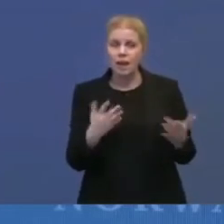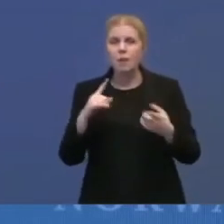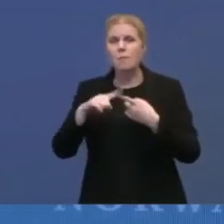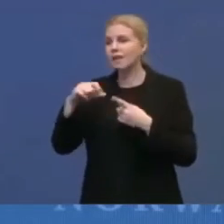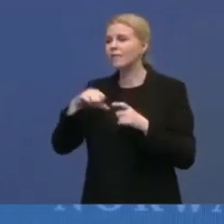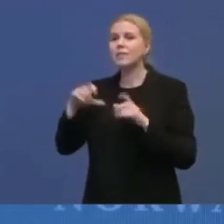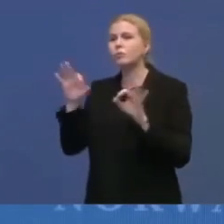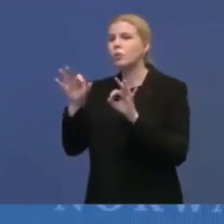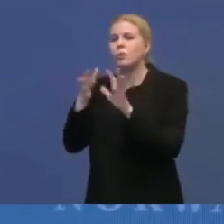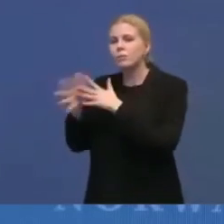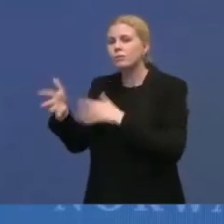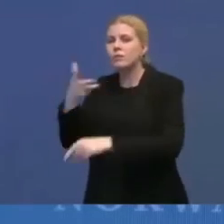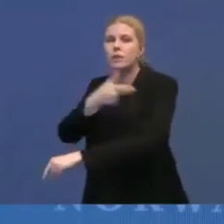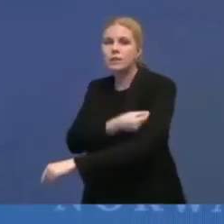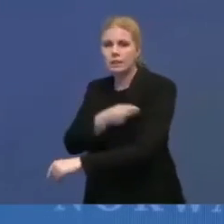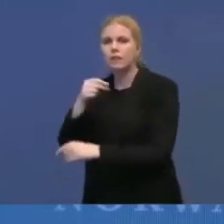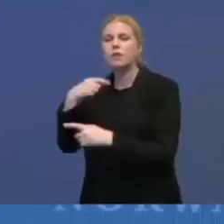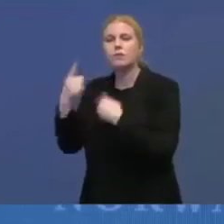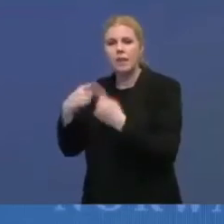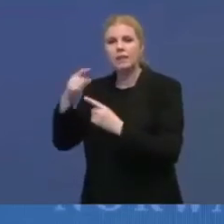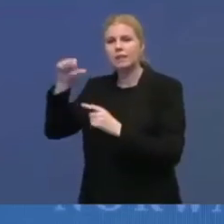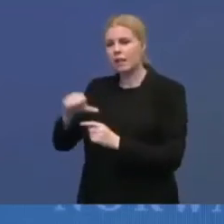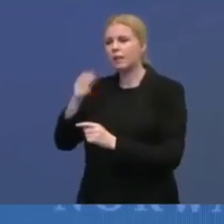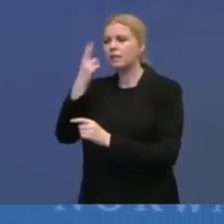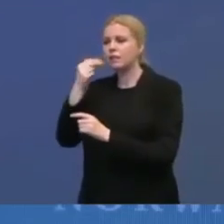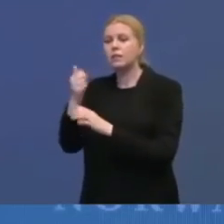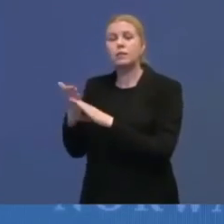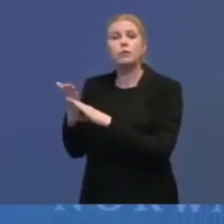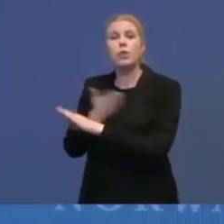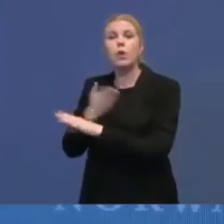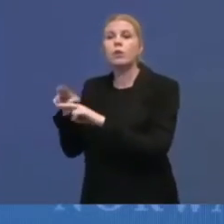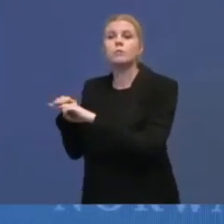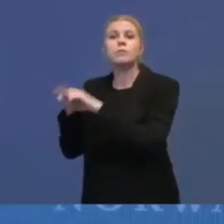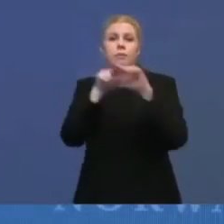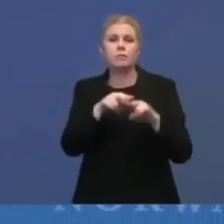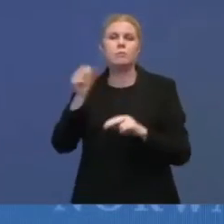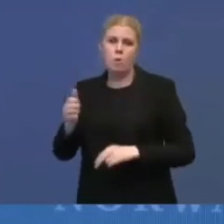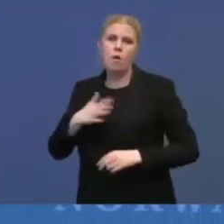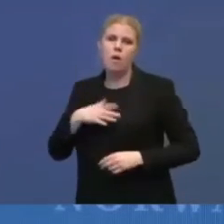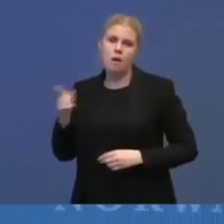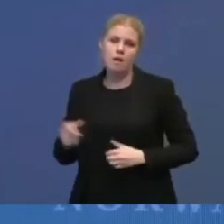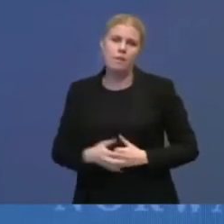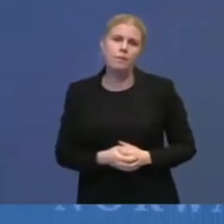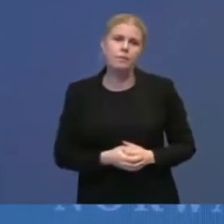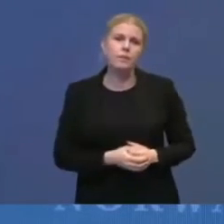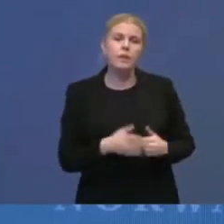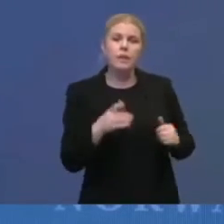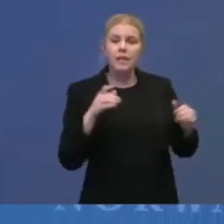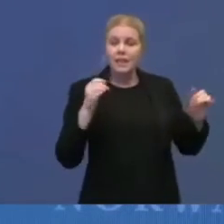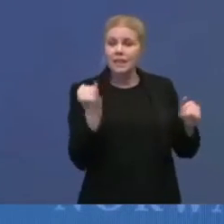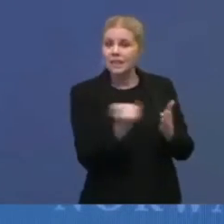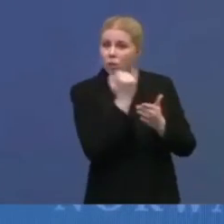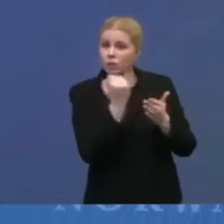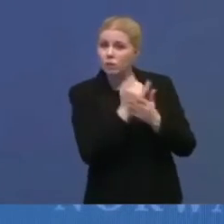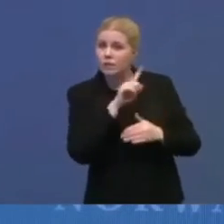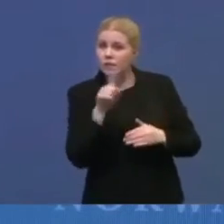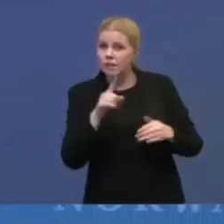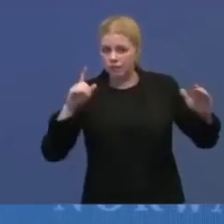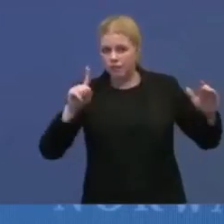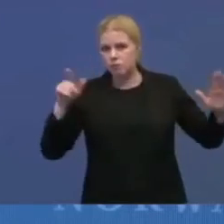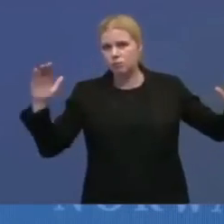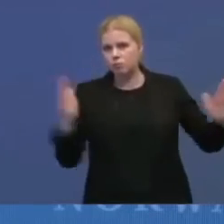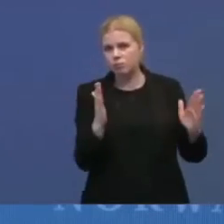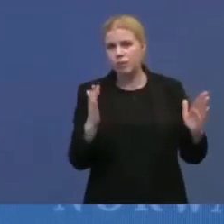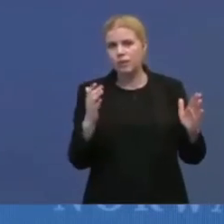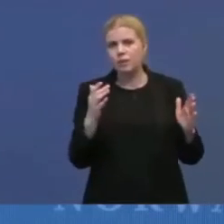kuwa antallalini waa inay haystaan addayin in chirrada laga waa in taane dalka soogalini. Iyana waxanu yarayn inna muddadi